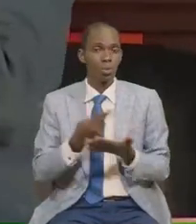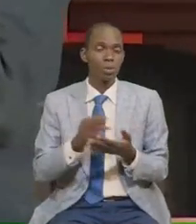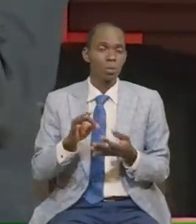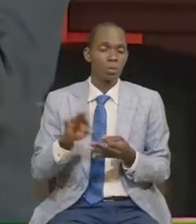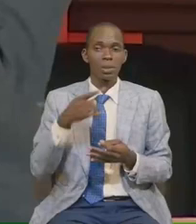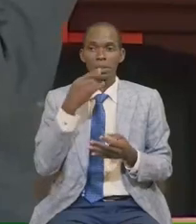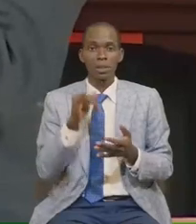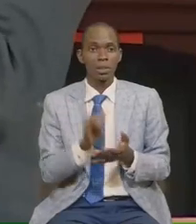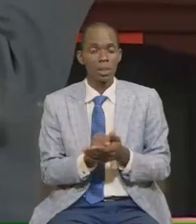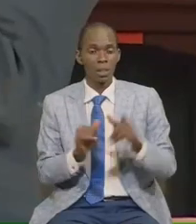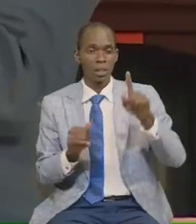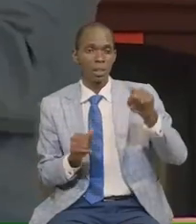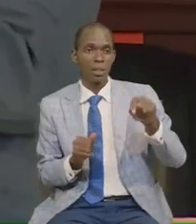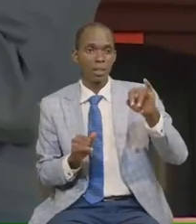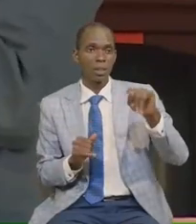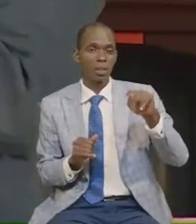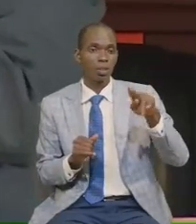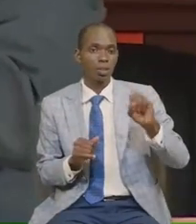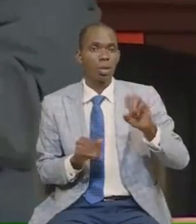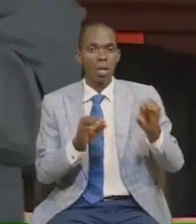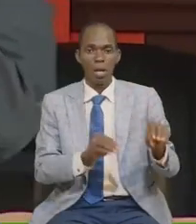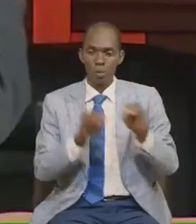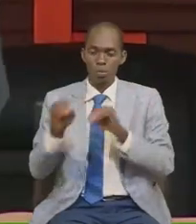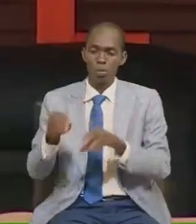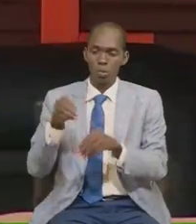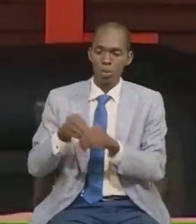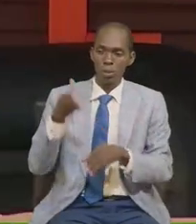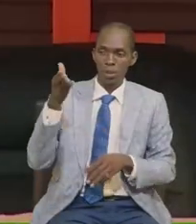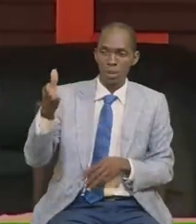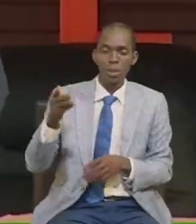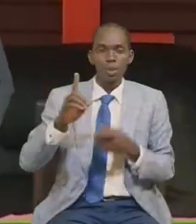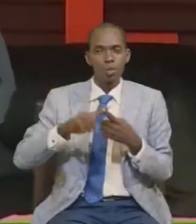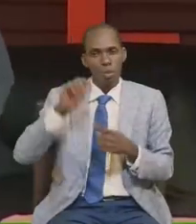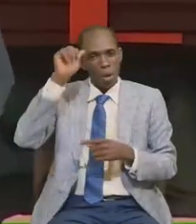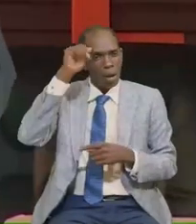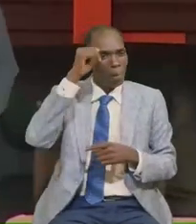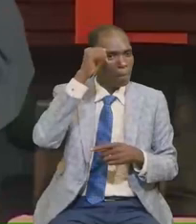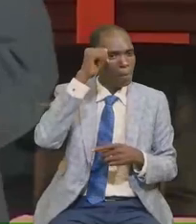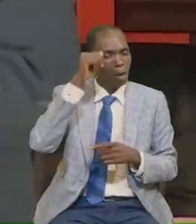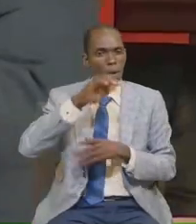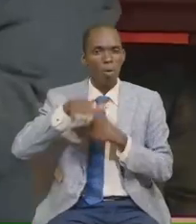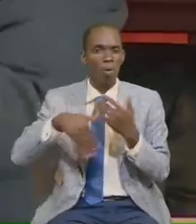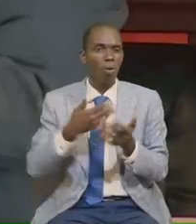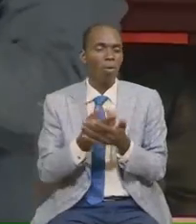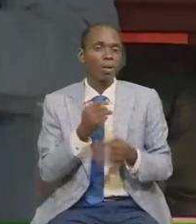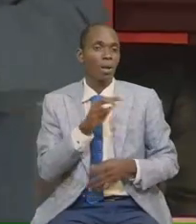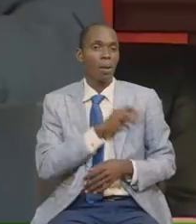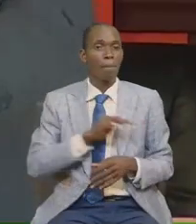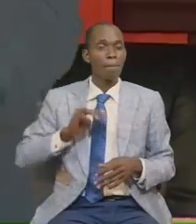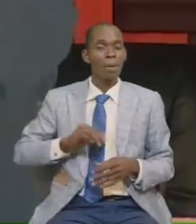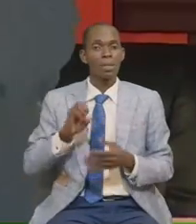t'ai mis en crête » pour que tu rappelles à tous les membres qu'ils doivent être soumis